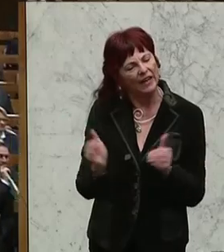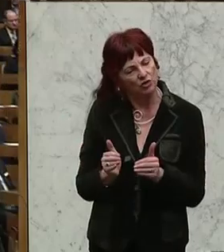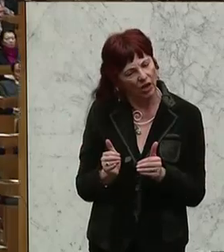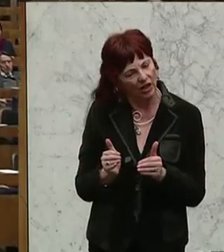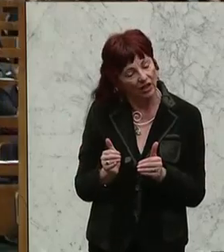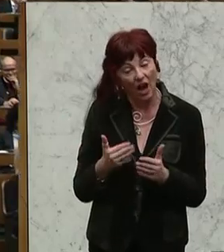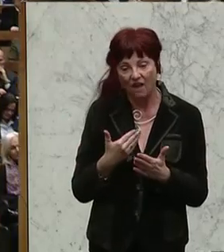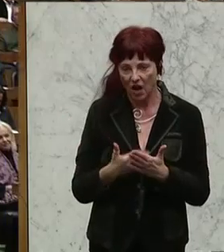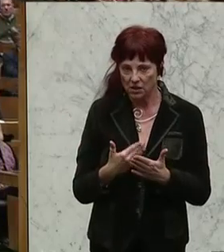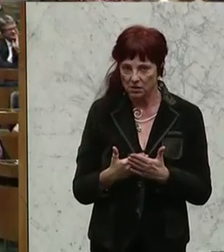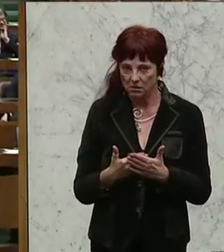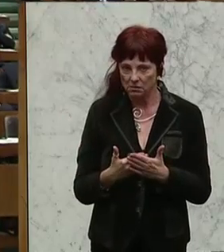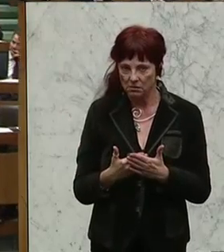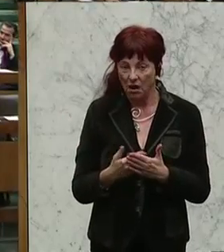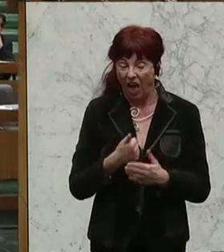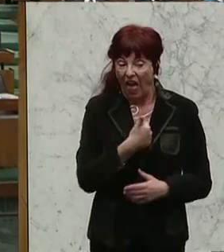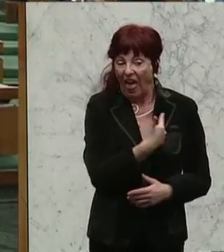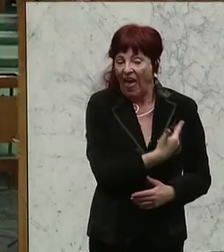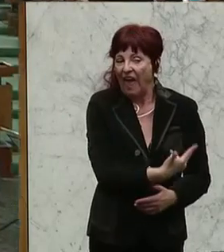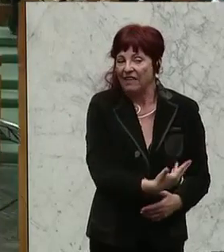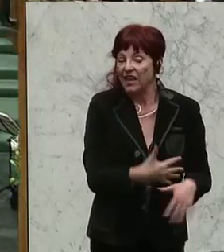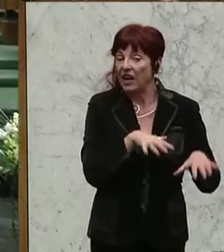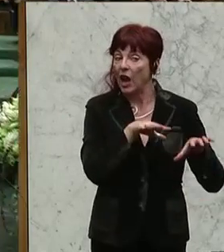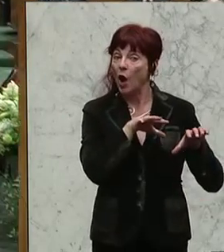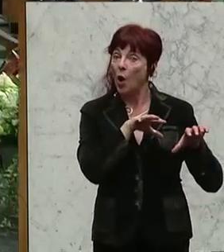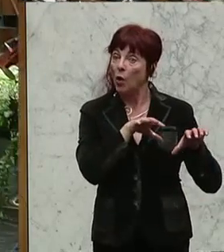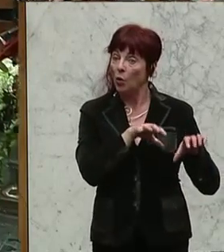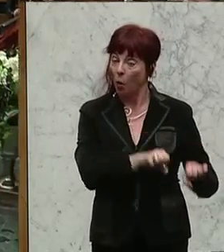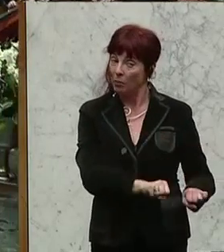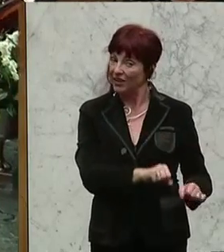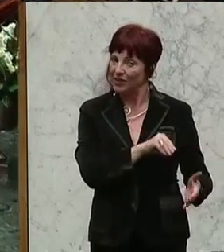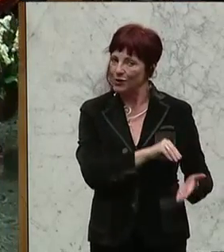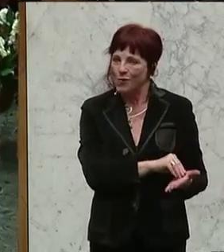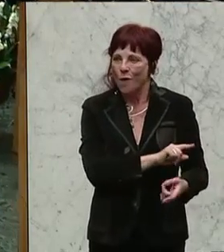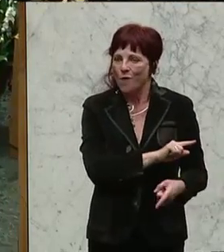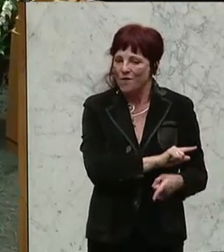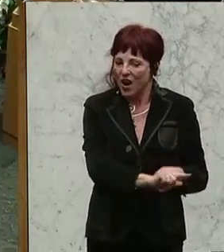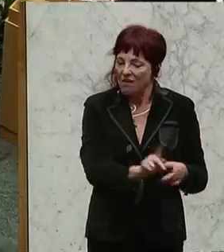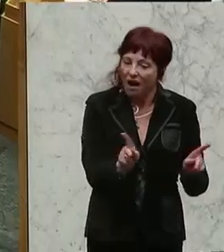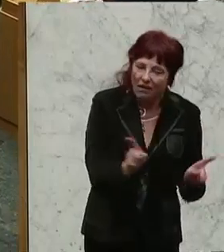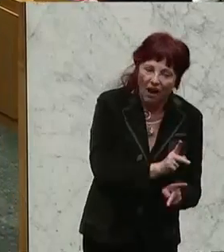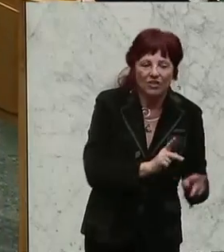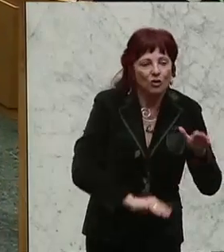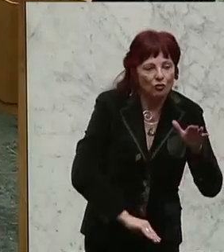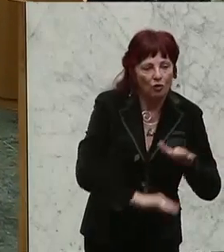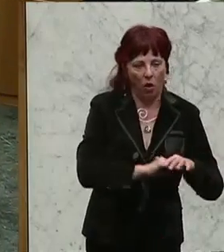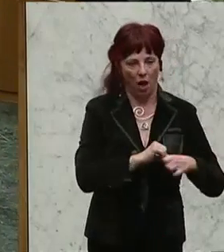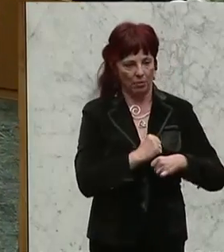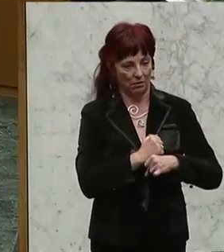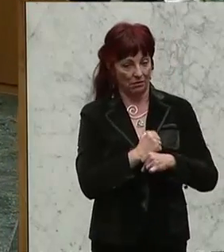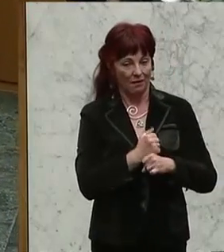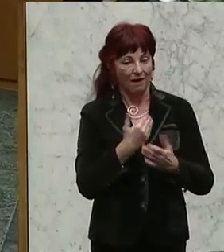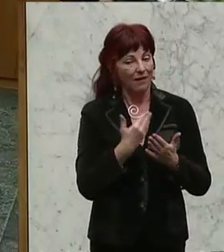vorenthaltene Kompetenzen die wir uns heute als geburtstags Wunsch sozusagen ein bisschen